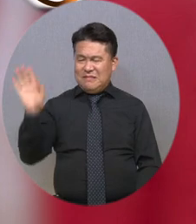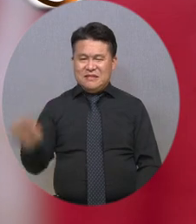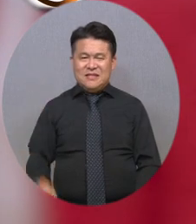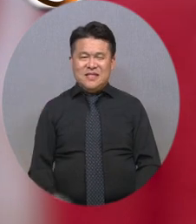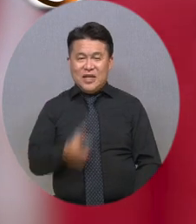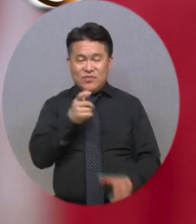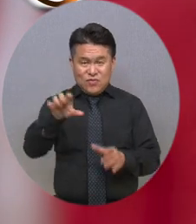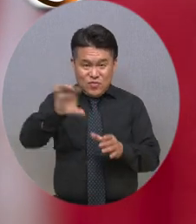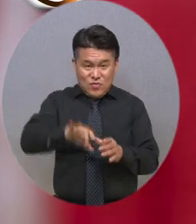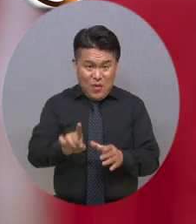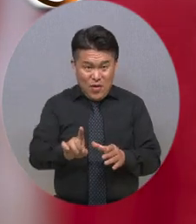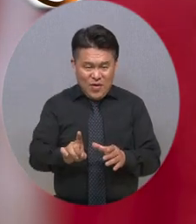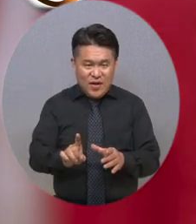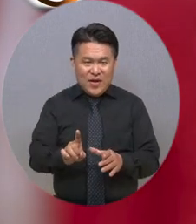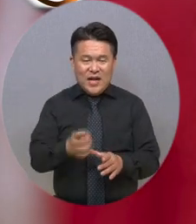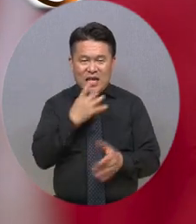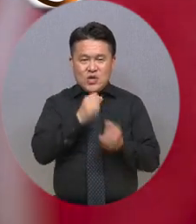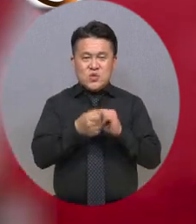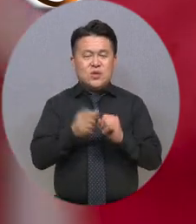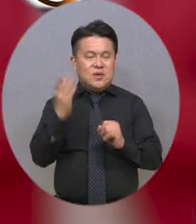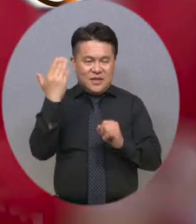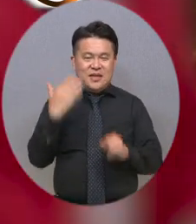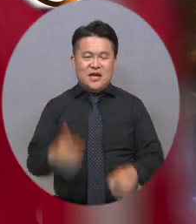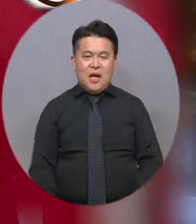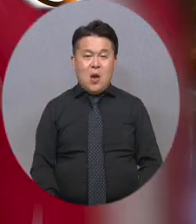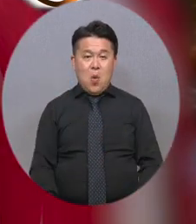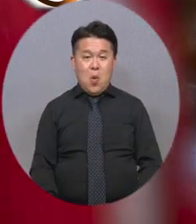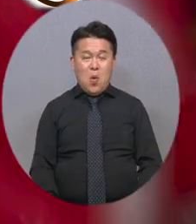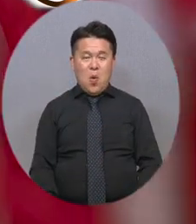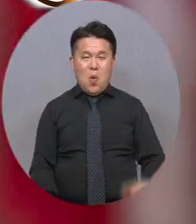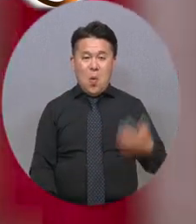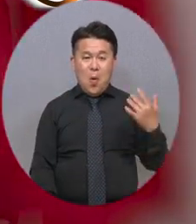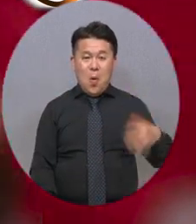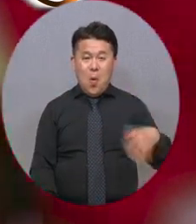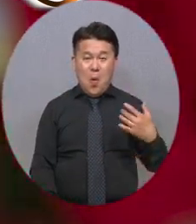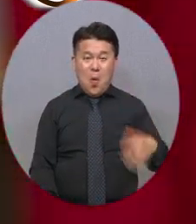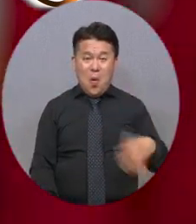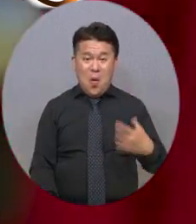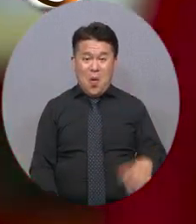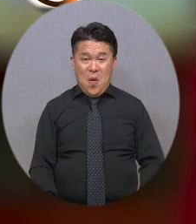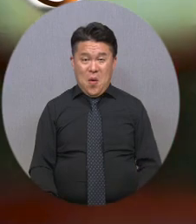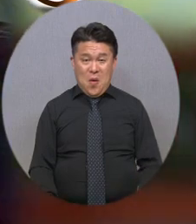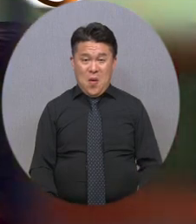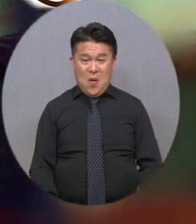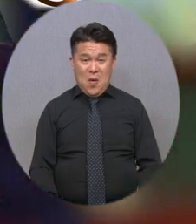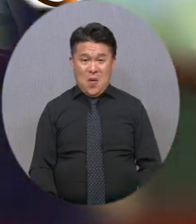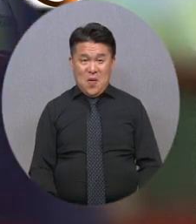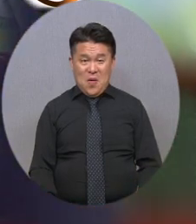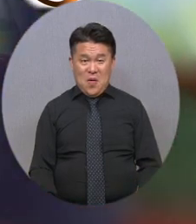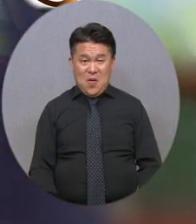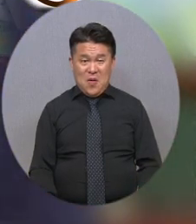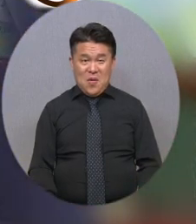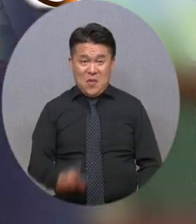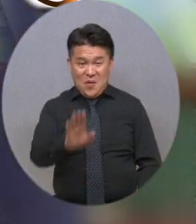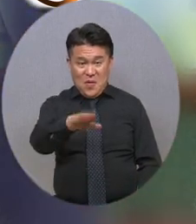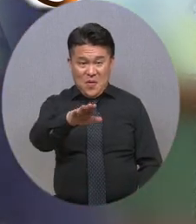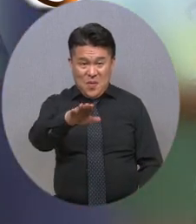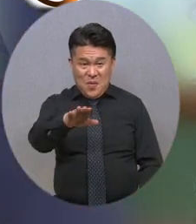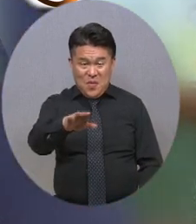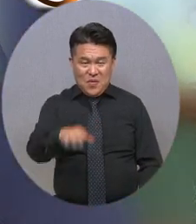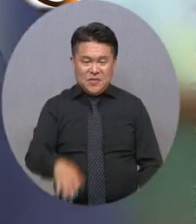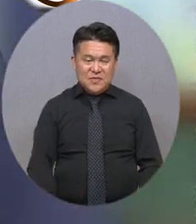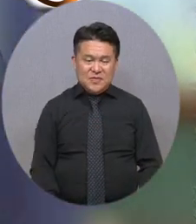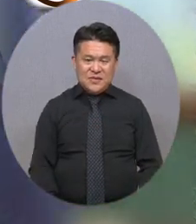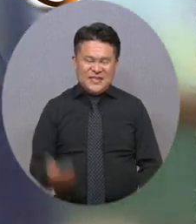여기다 물을 부으면 뭐가 되냐면, 막걸리가 됩니다. 막걸리! 막걸리! 이게 막걸리도 인공으로 네. 만드는